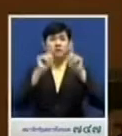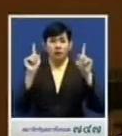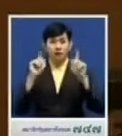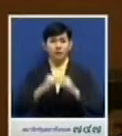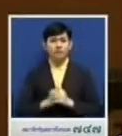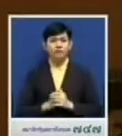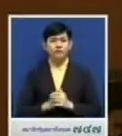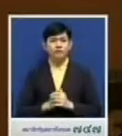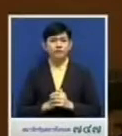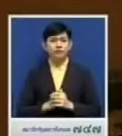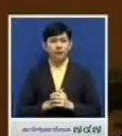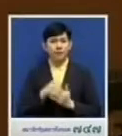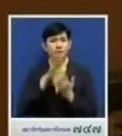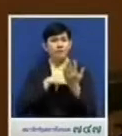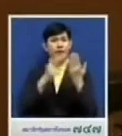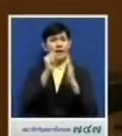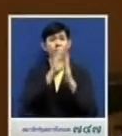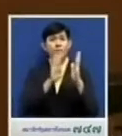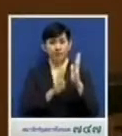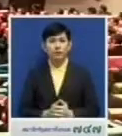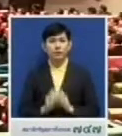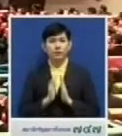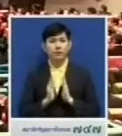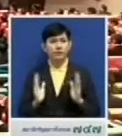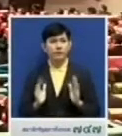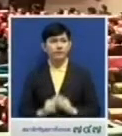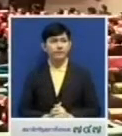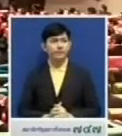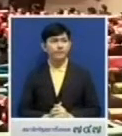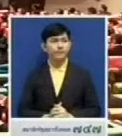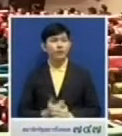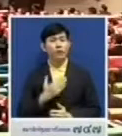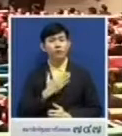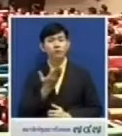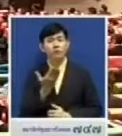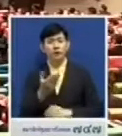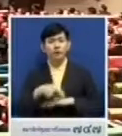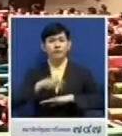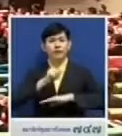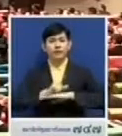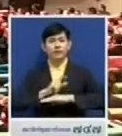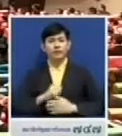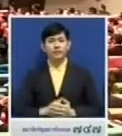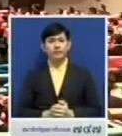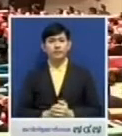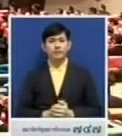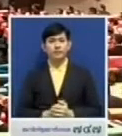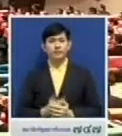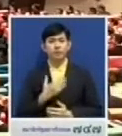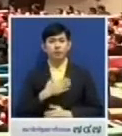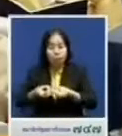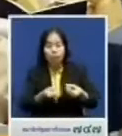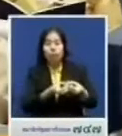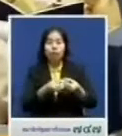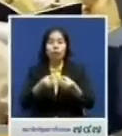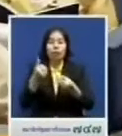ถ้อยคำอาจจะไม่เหมือนที่เขียนไว้ในเอกสารแค่ทีเดียวแต่มันไม่ได้อธิบายนอกเหนือไปจากเอกสาร อ ันนี้ผ